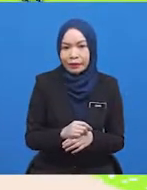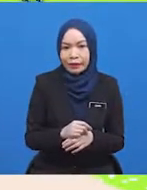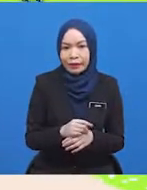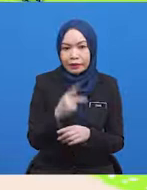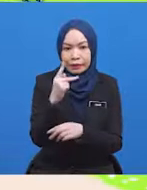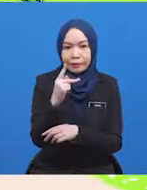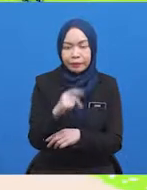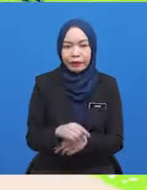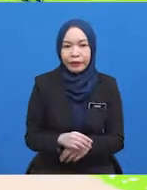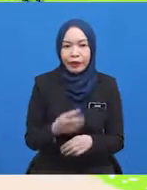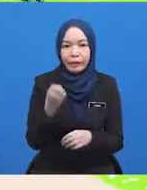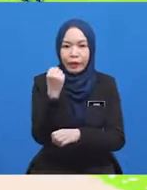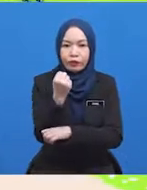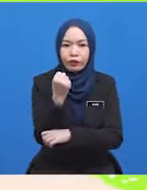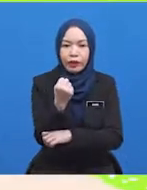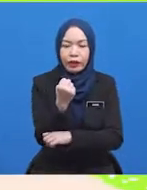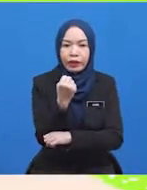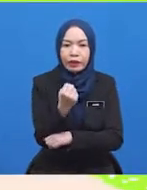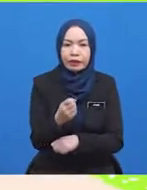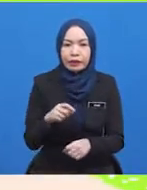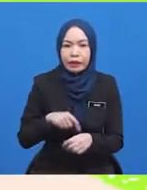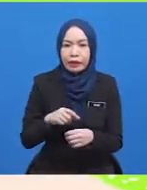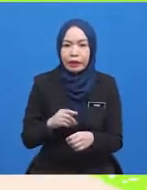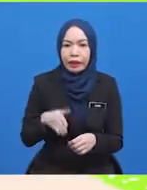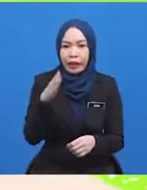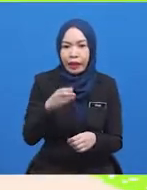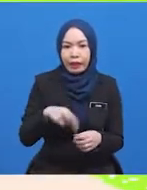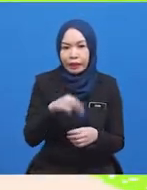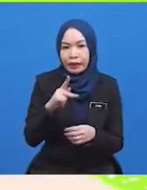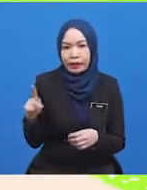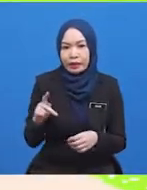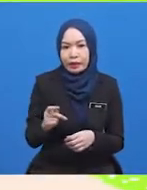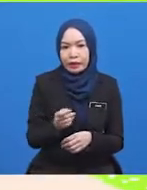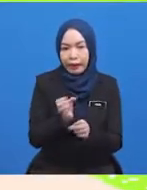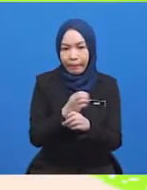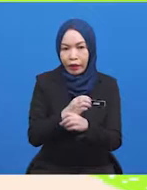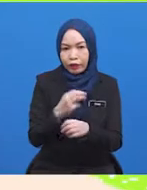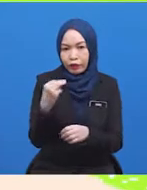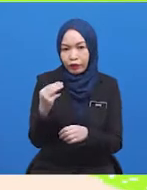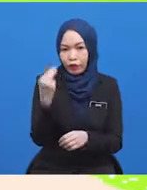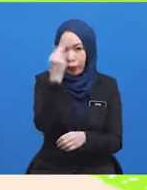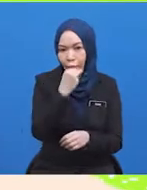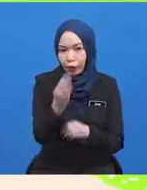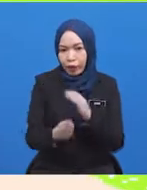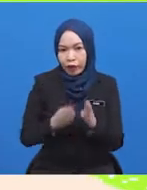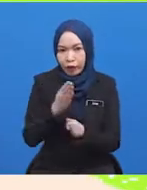Batuan pumis akan menghasilkan bentuk muka bumi, tanah tinggi dan lereng curam.